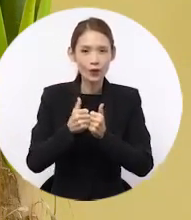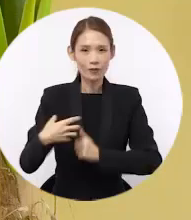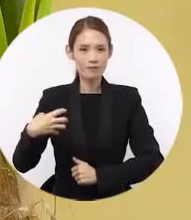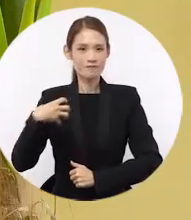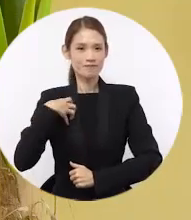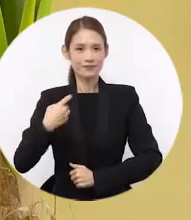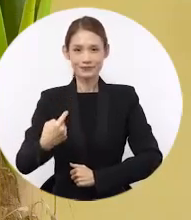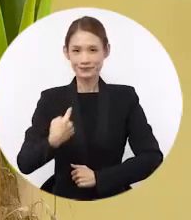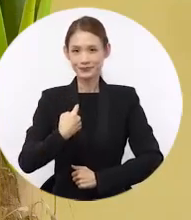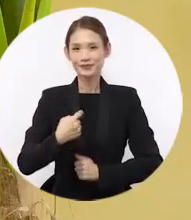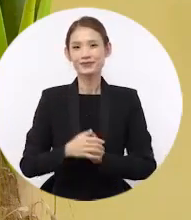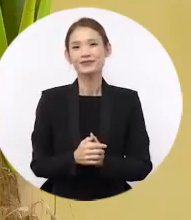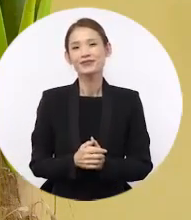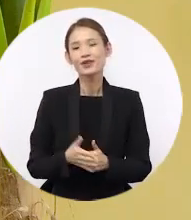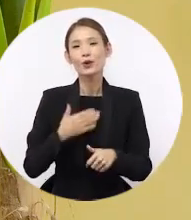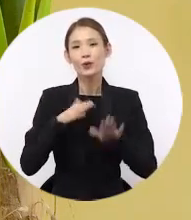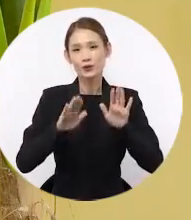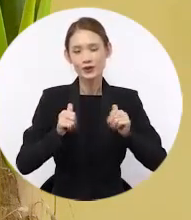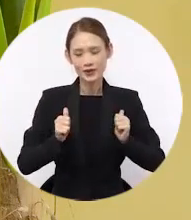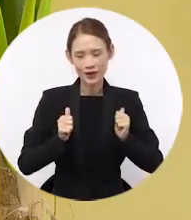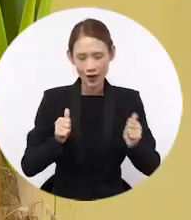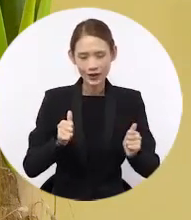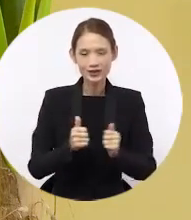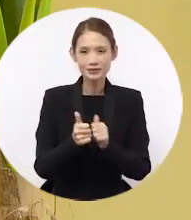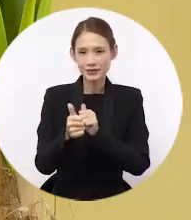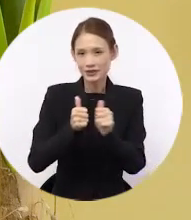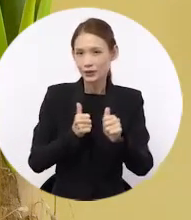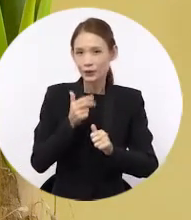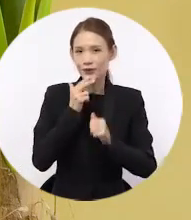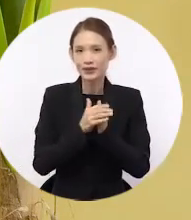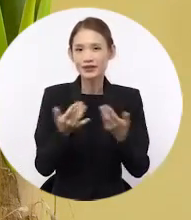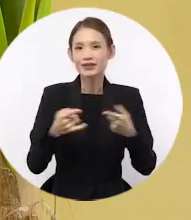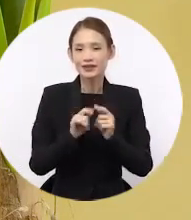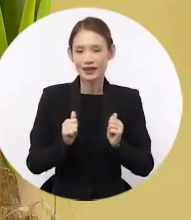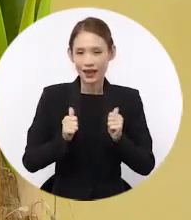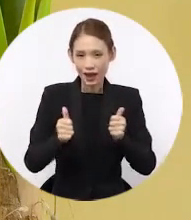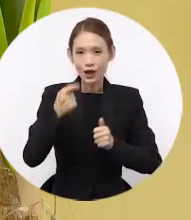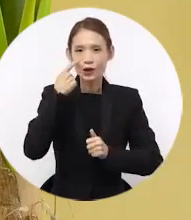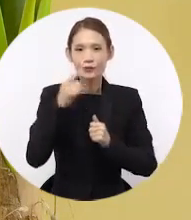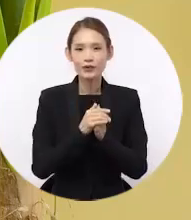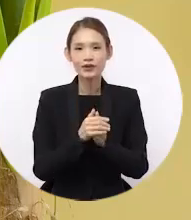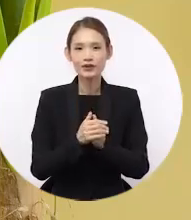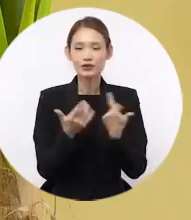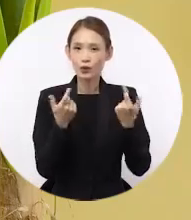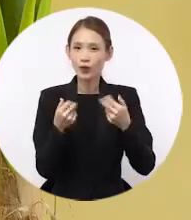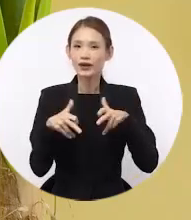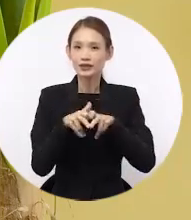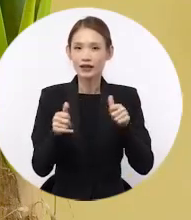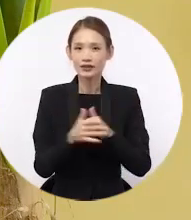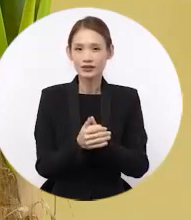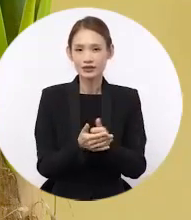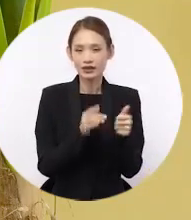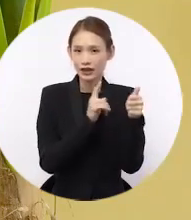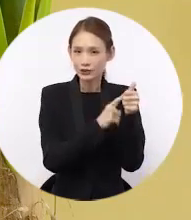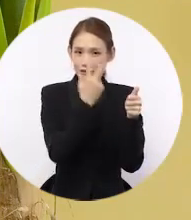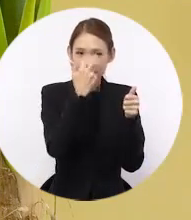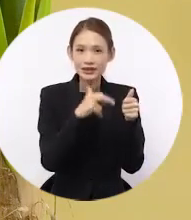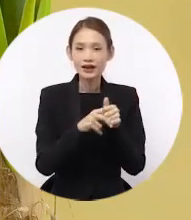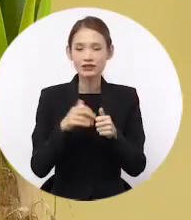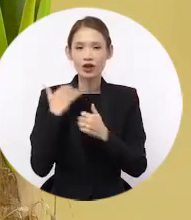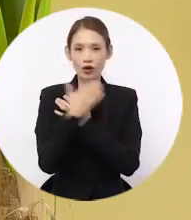사람 있잖아요. 그게 접니다. 그래서 오늘도 열심히 지지 않도록 열심히 해보겠고요. 또 같은 장애인이지만